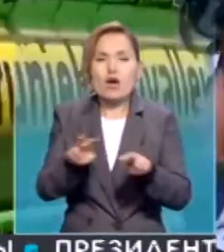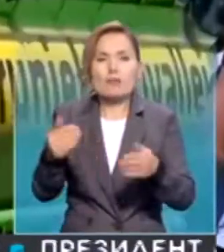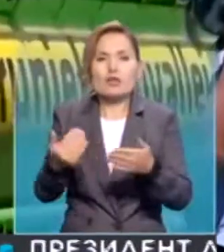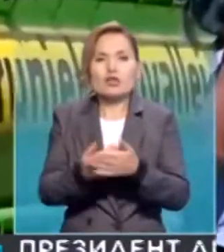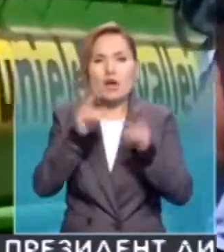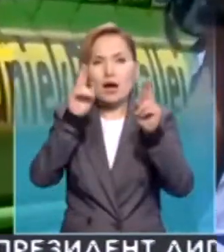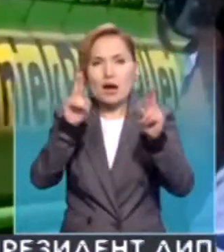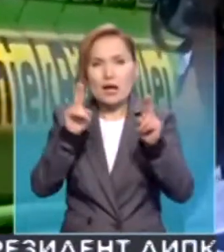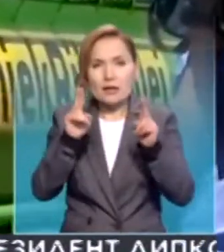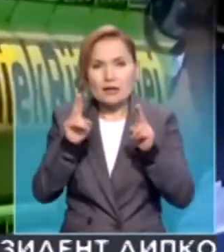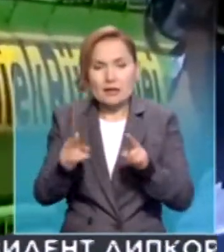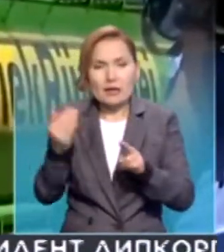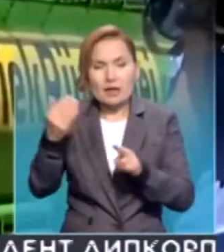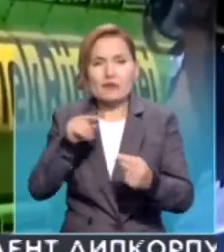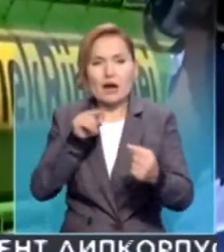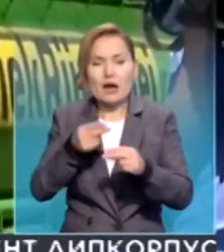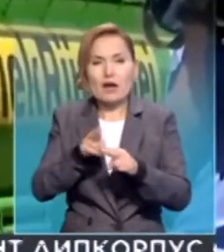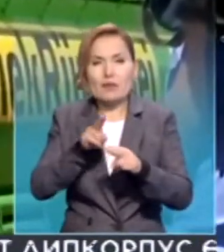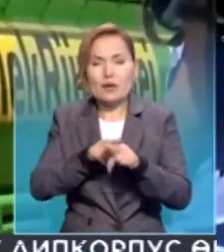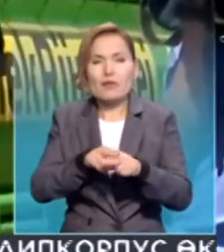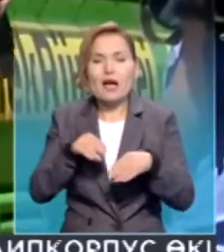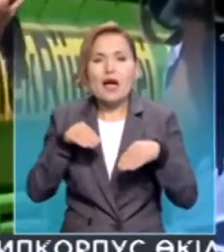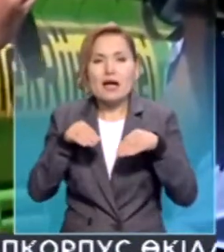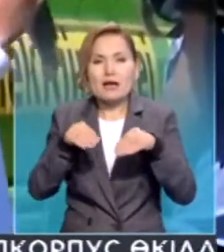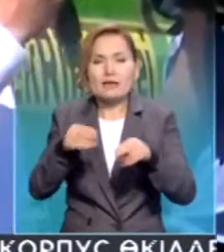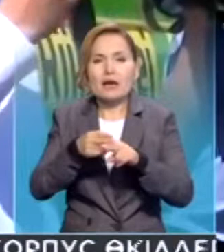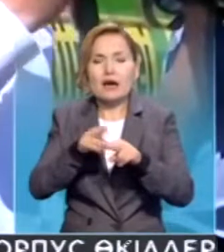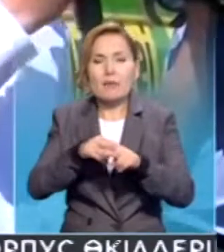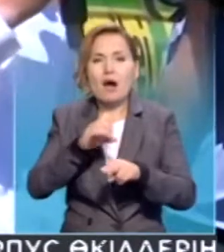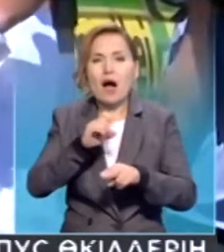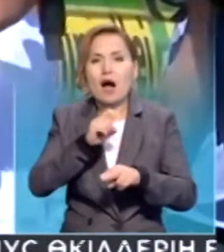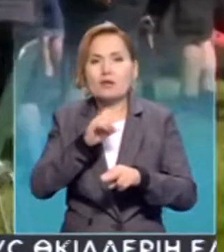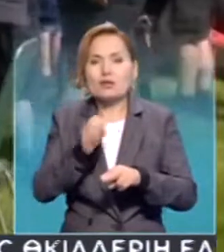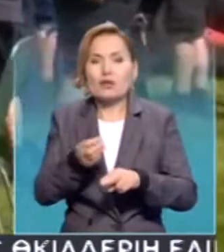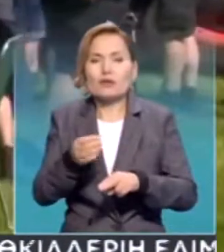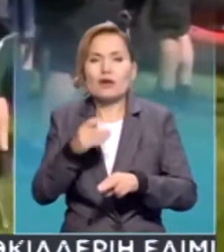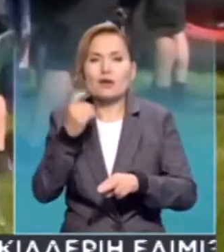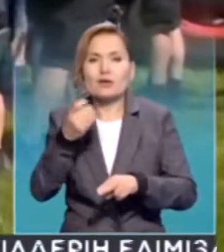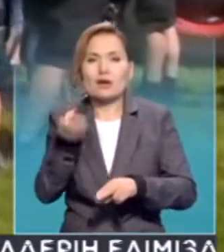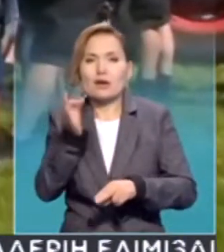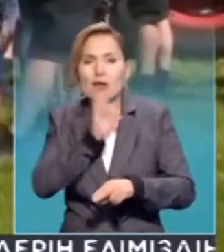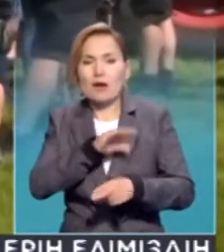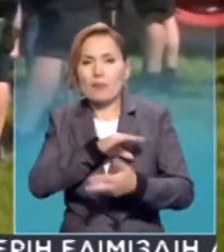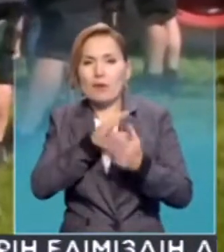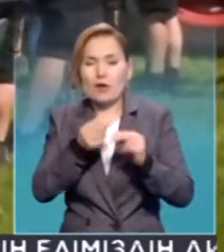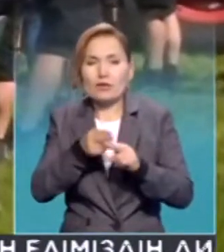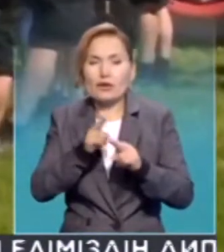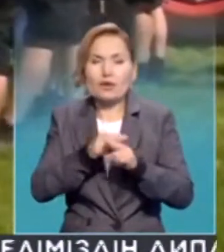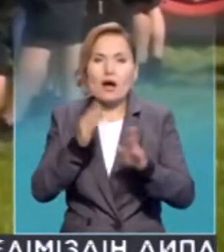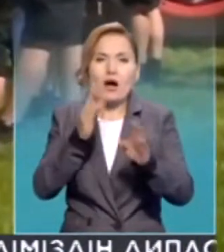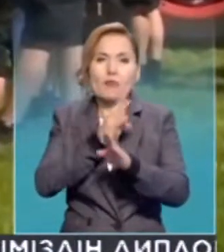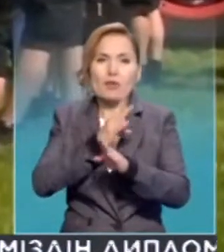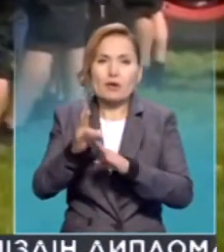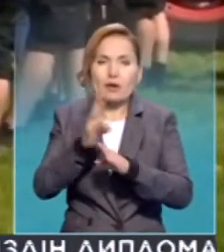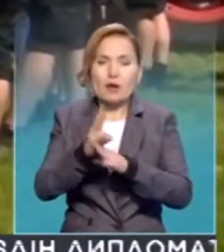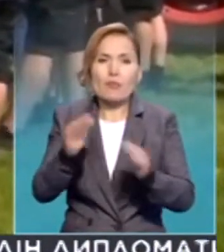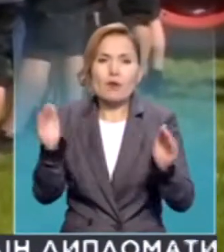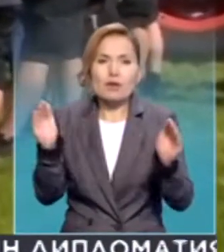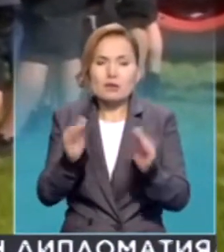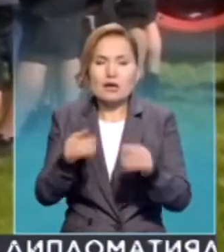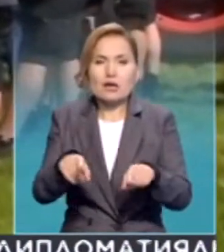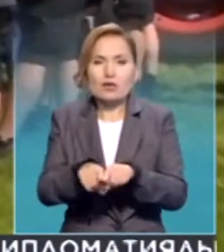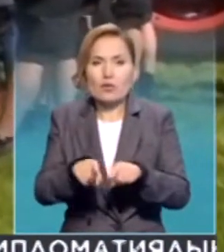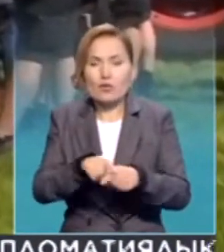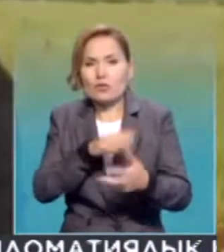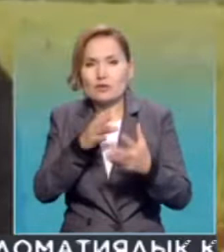ережесіне сәйкес, енді олар егінге азотты тыңайтқыш пайдалануды тоқтатып, тезегі арқылы ауаға аммиак шығаратын сиыр мен доңыздың